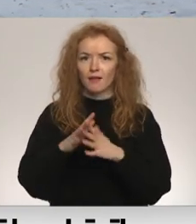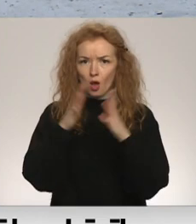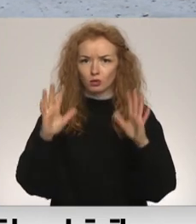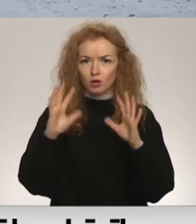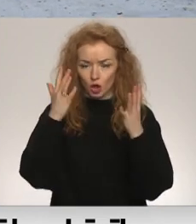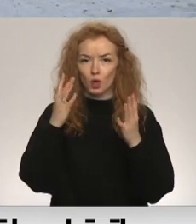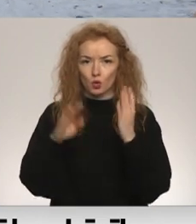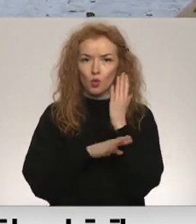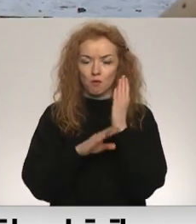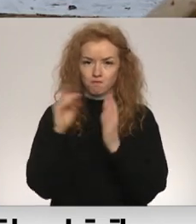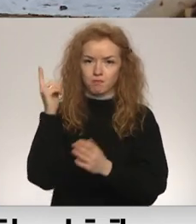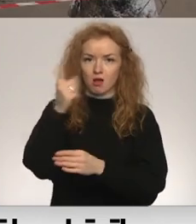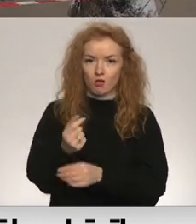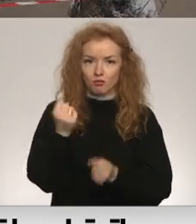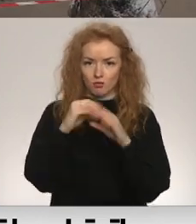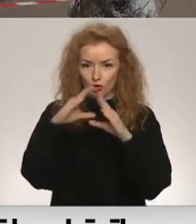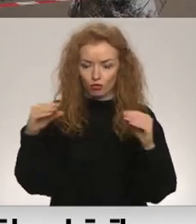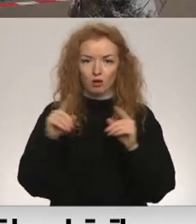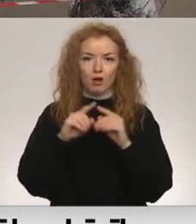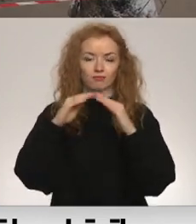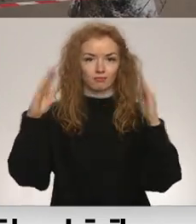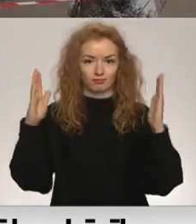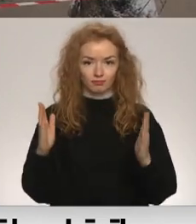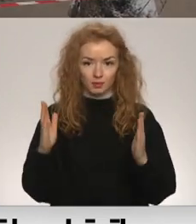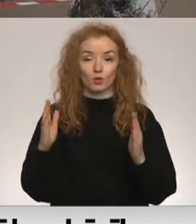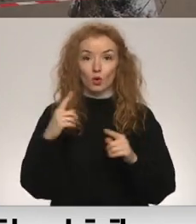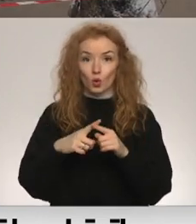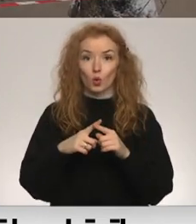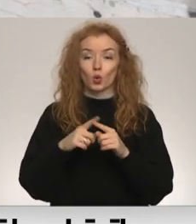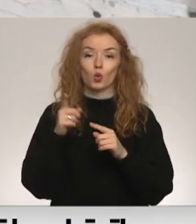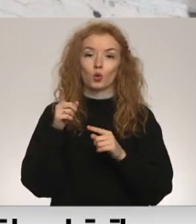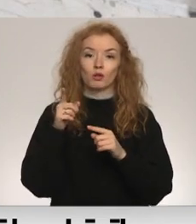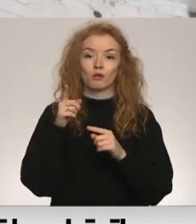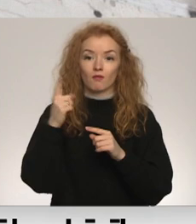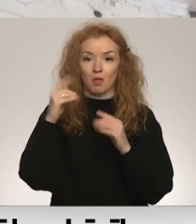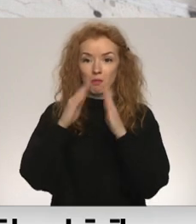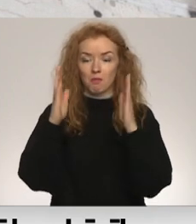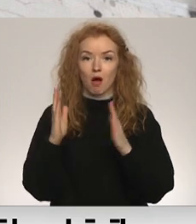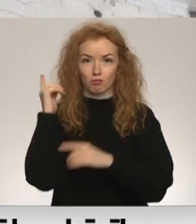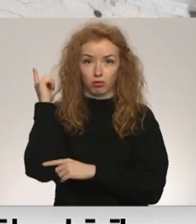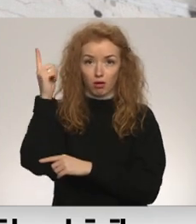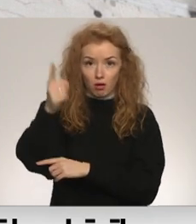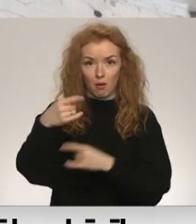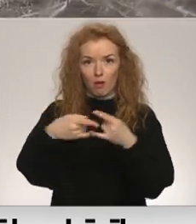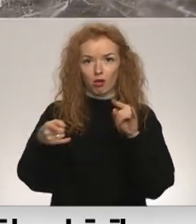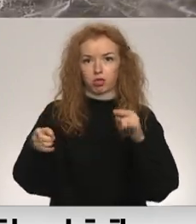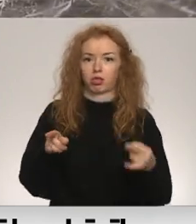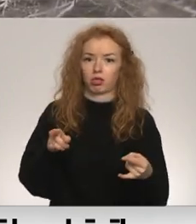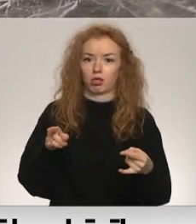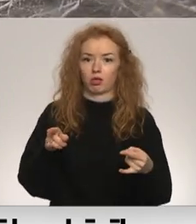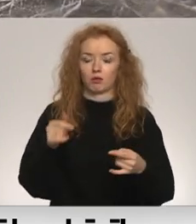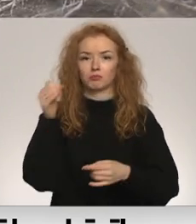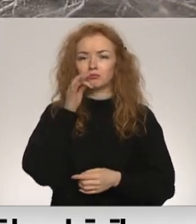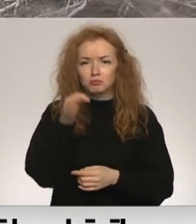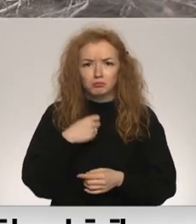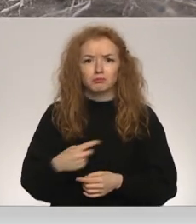koki uzgāzās uz automašīnām un ēkā. Stirnu ielā kāds krītošs koks ietriecās daudz dzīvokļu mājā, apskādējot balkonus. Uzslišal